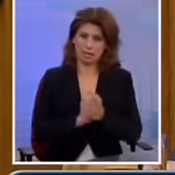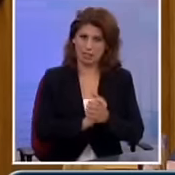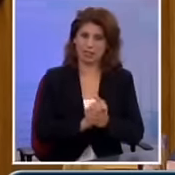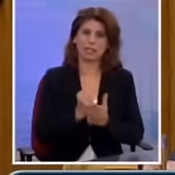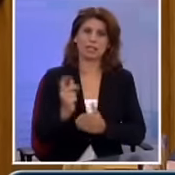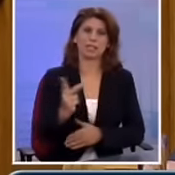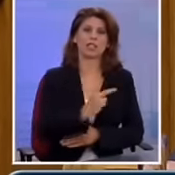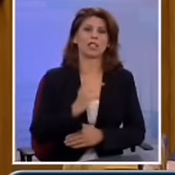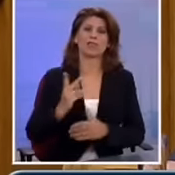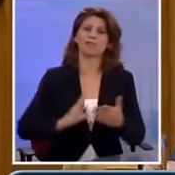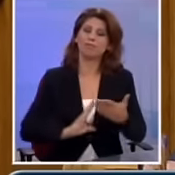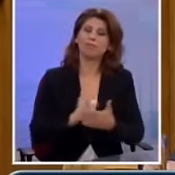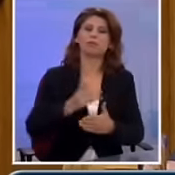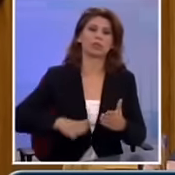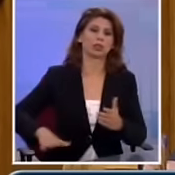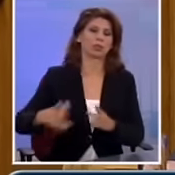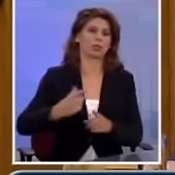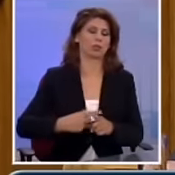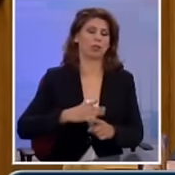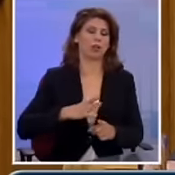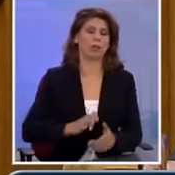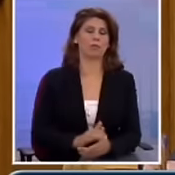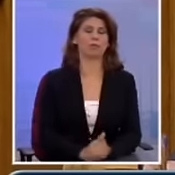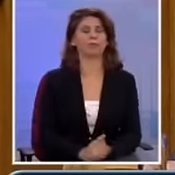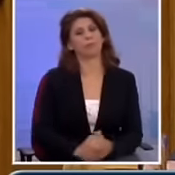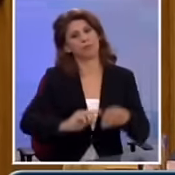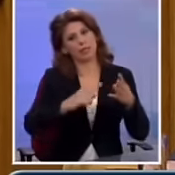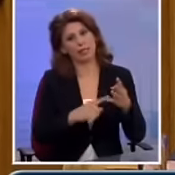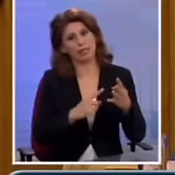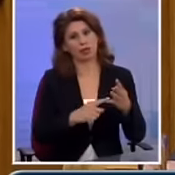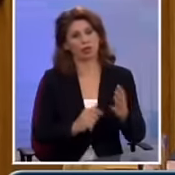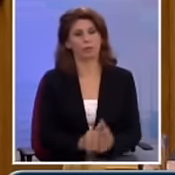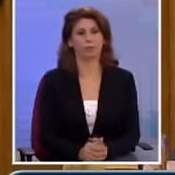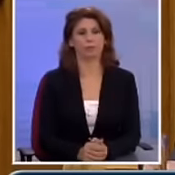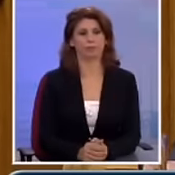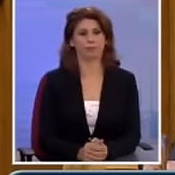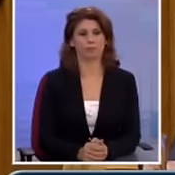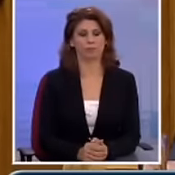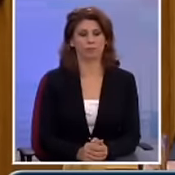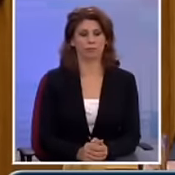κοινωνικής προκοπής των λαών της. Τέταρτο,